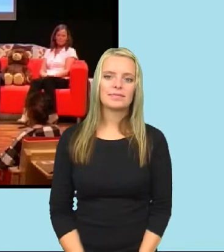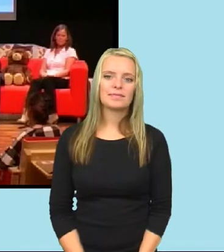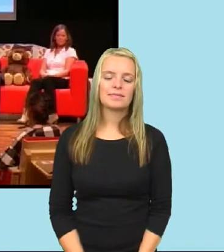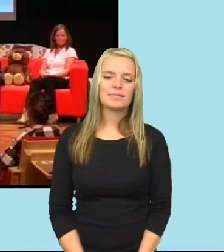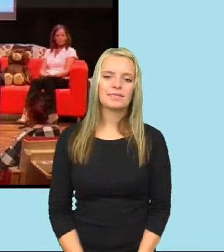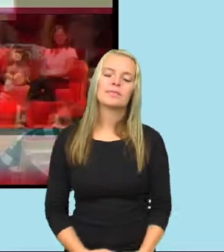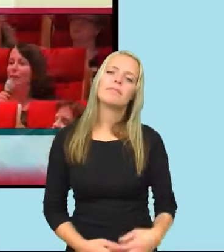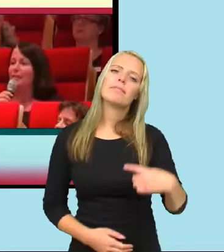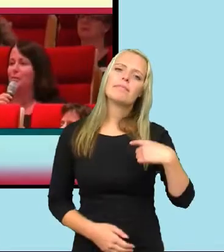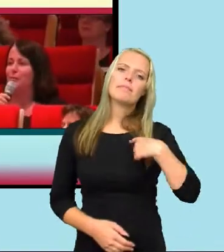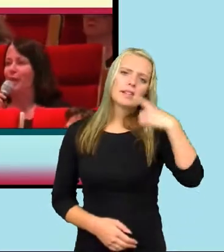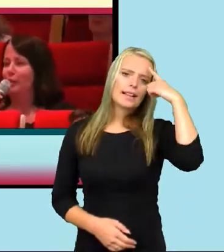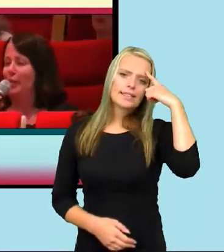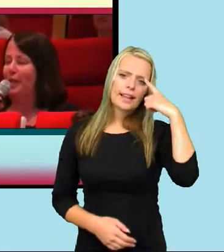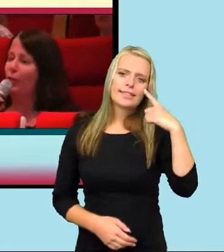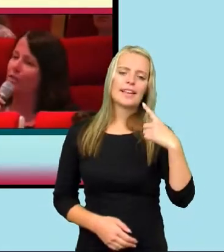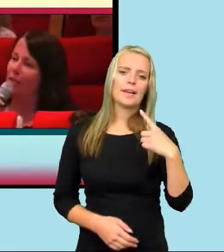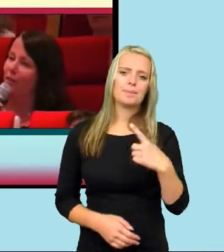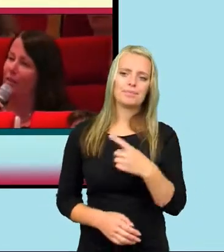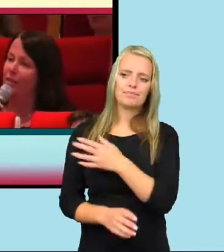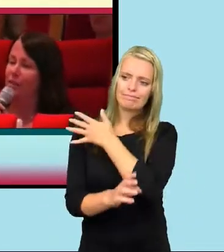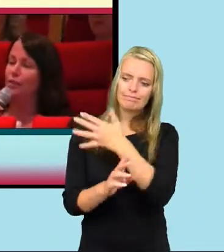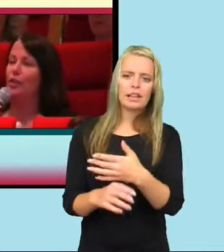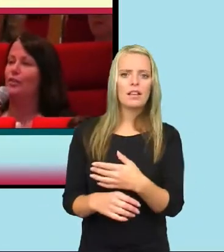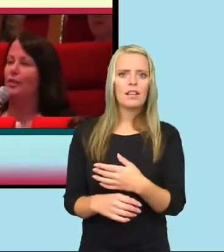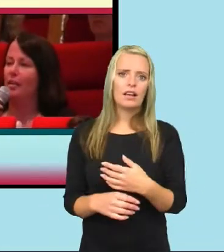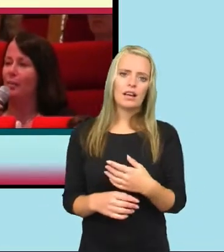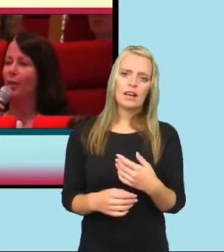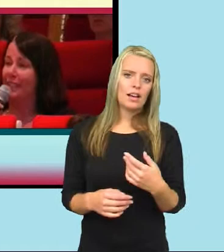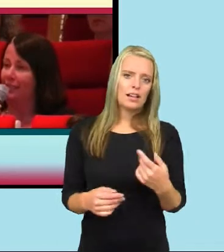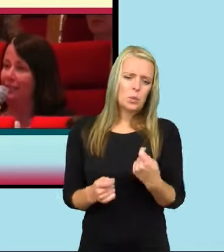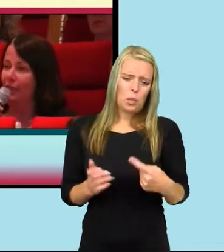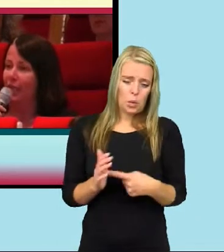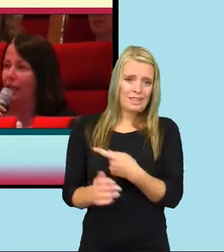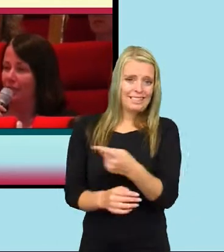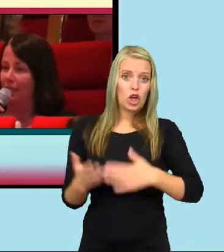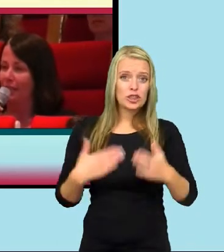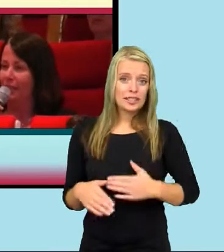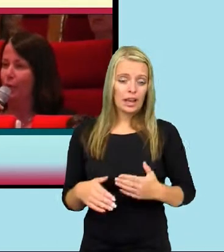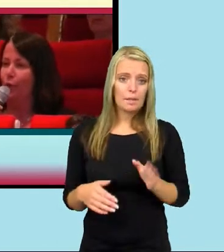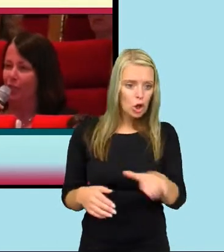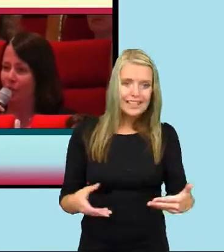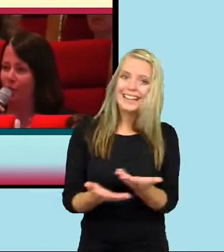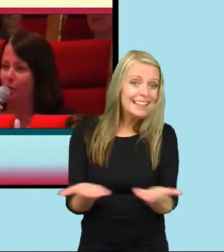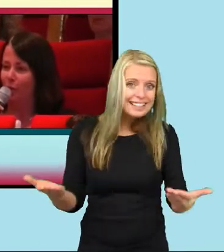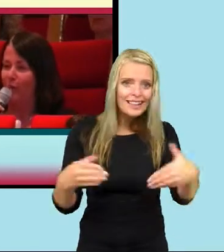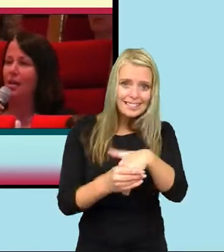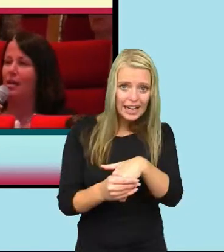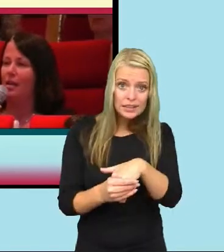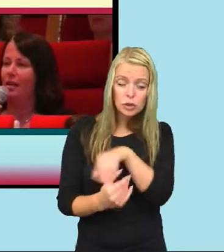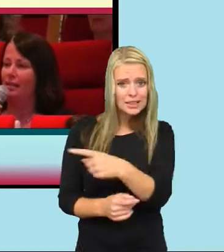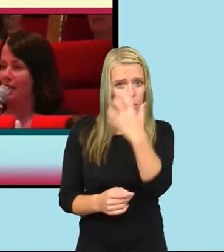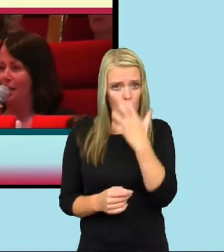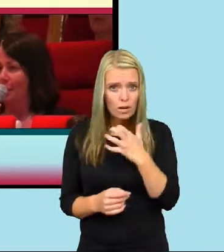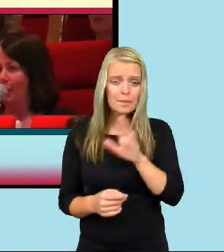Jag tänker, genom åren som ni har haft, är det något tillfälle där ni skulle önska att barnen inte var delaktiga? Där ni ångrar att de har varit